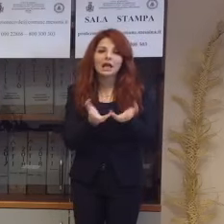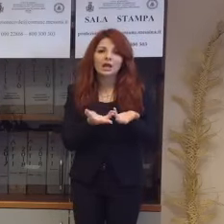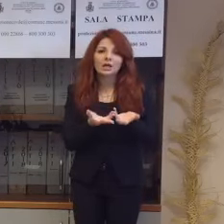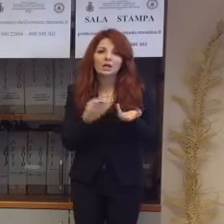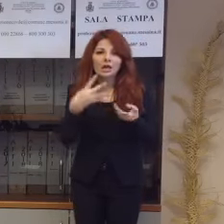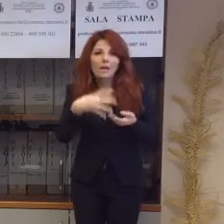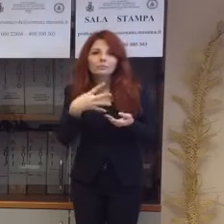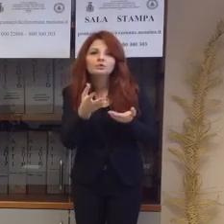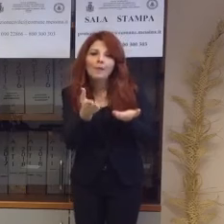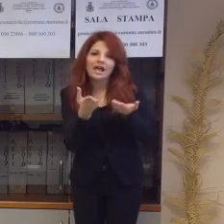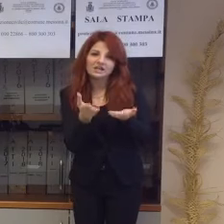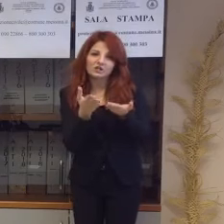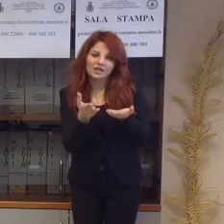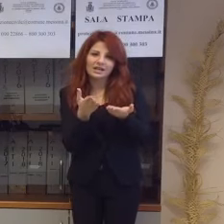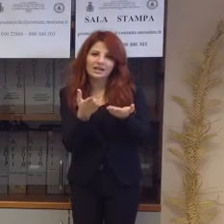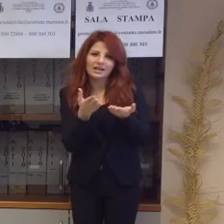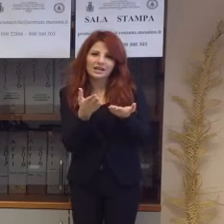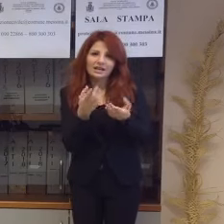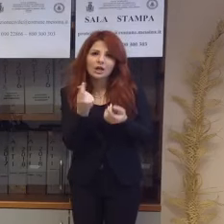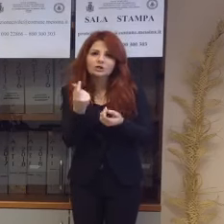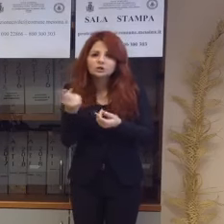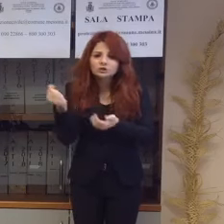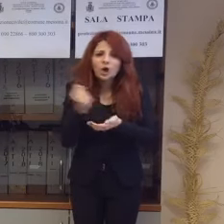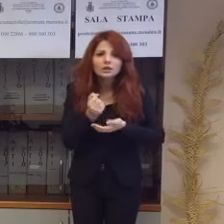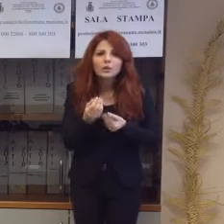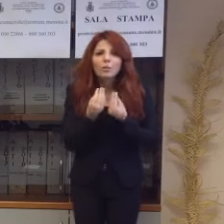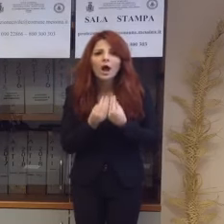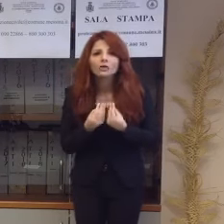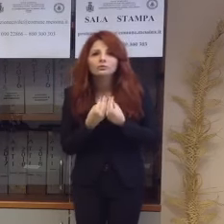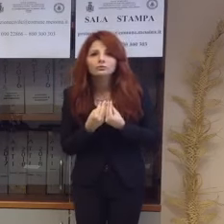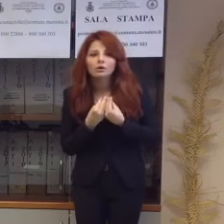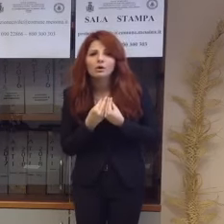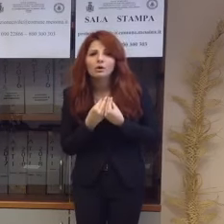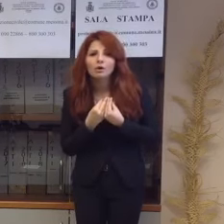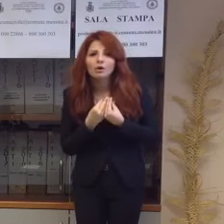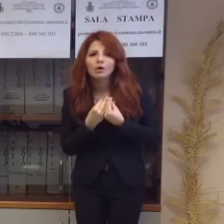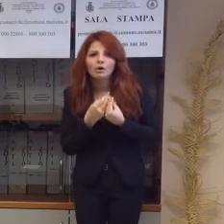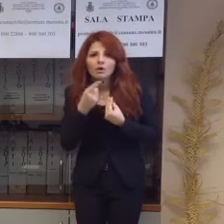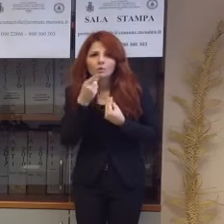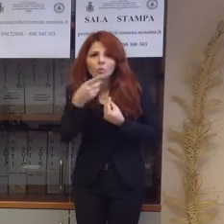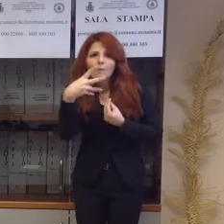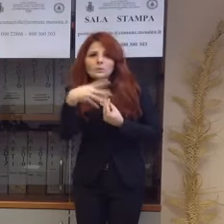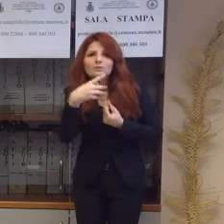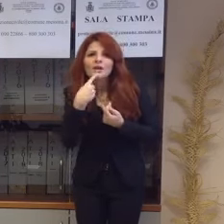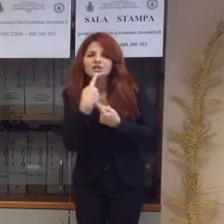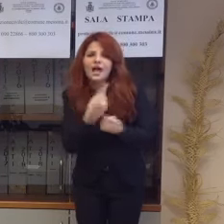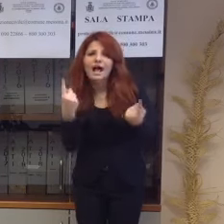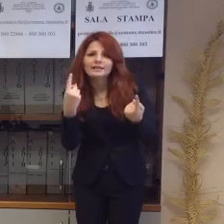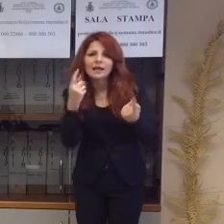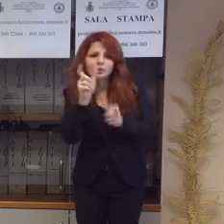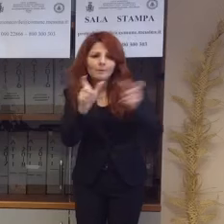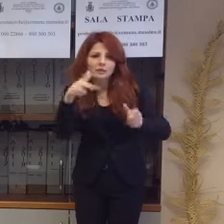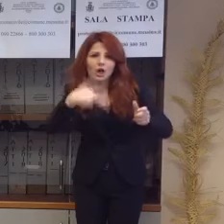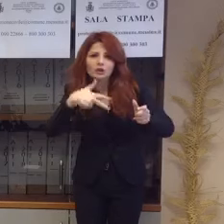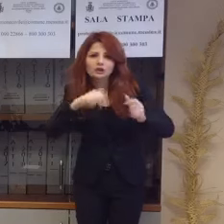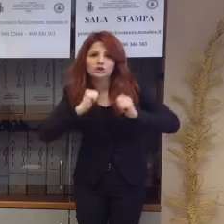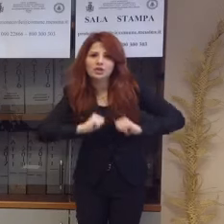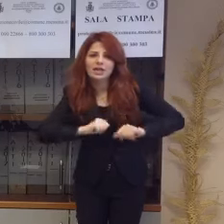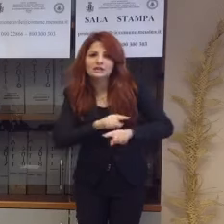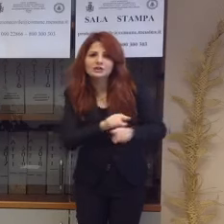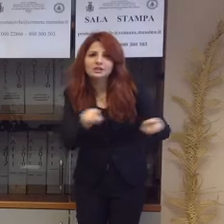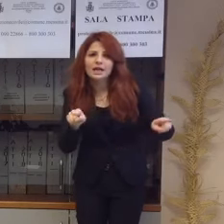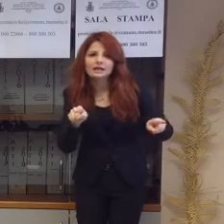Musumeci, quando ci mandi gli altri soldi? Tu hai detto ai siciliani già 15 giorni fa che